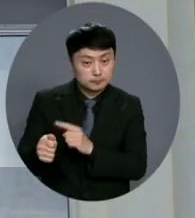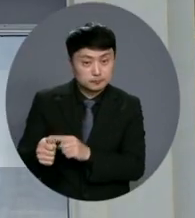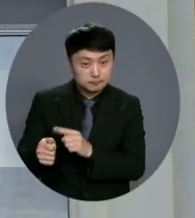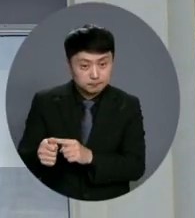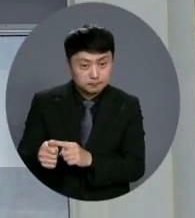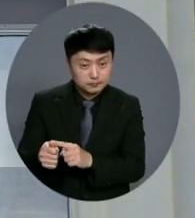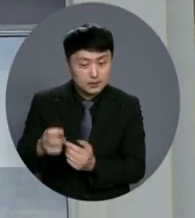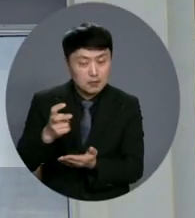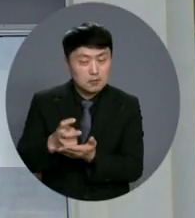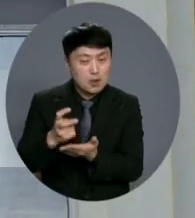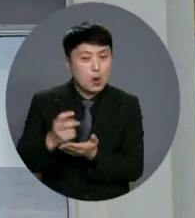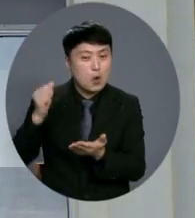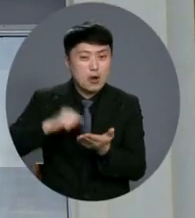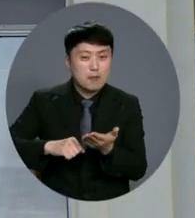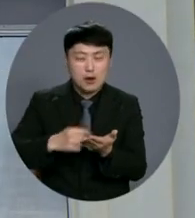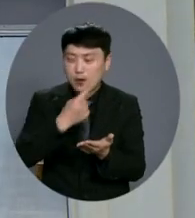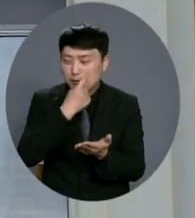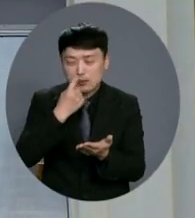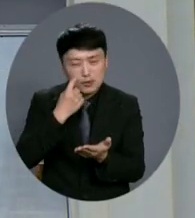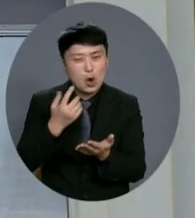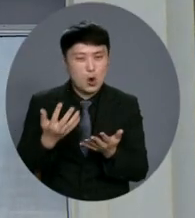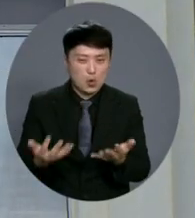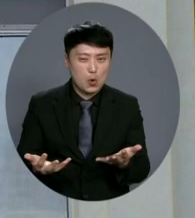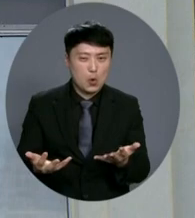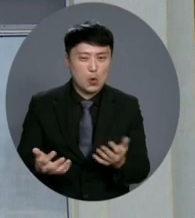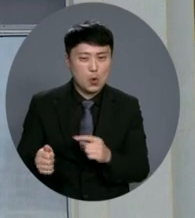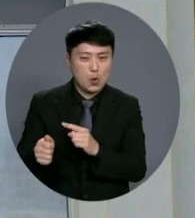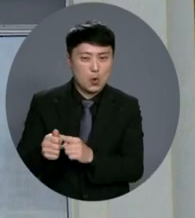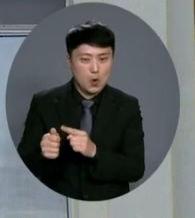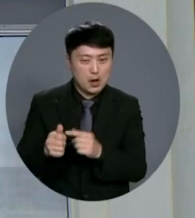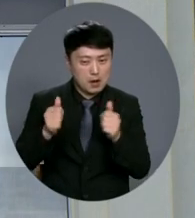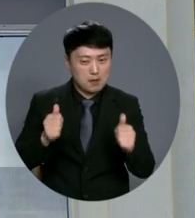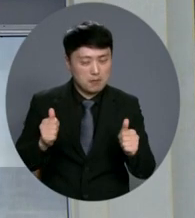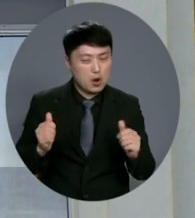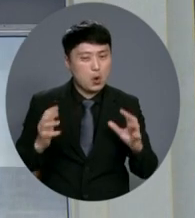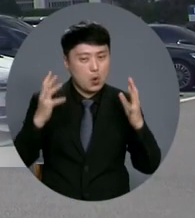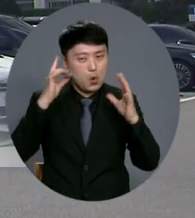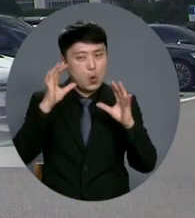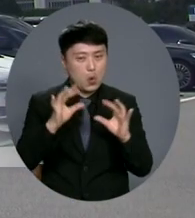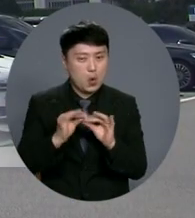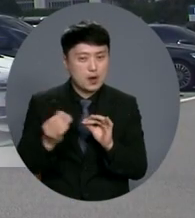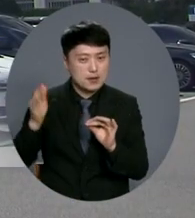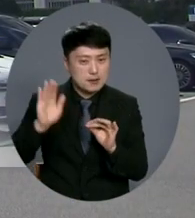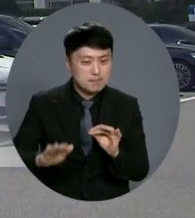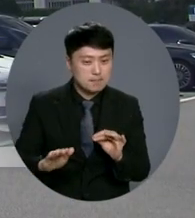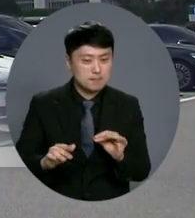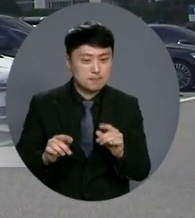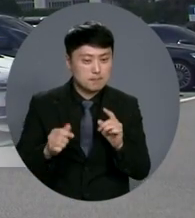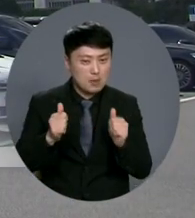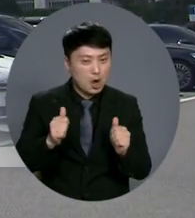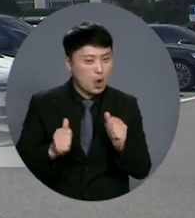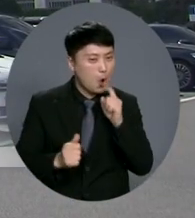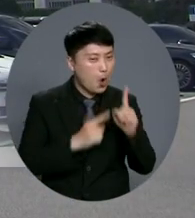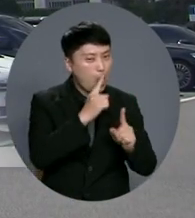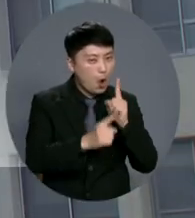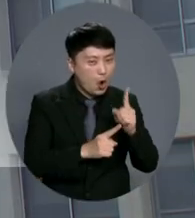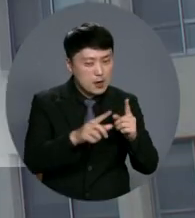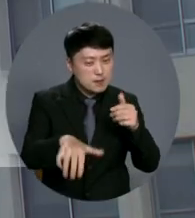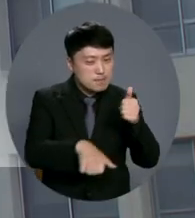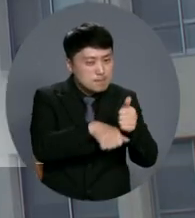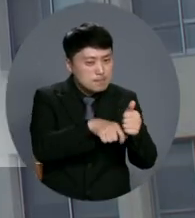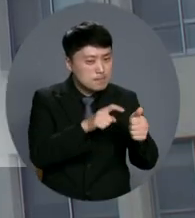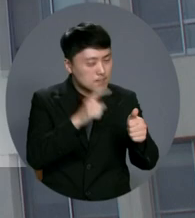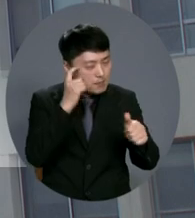명백한 위법이 없다고 판시했습니다 의장은 이번 판결을 환영하면서도 이번 소송의 배우에는 대학측이 있다며